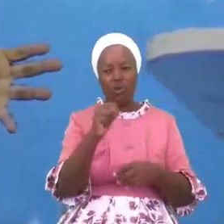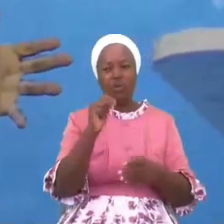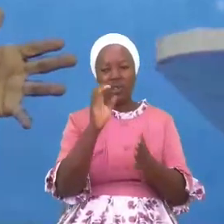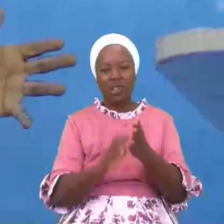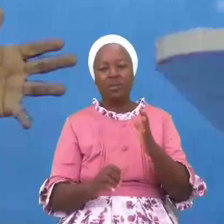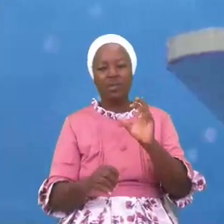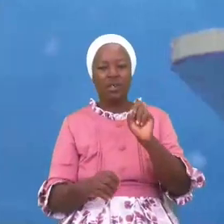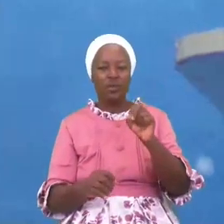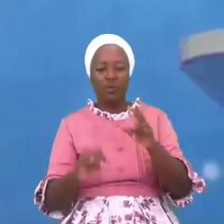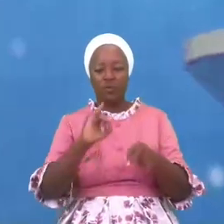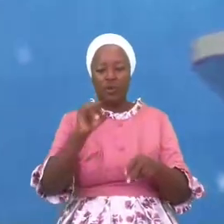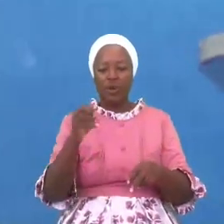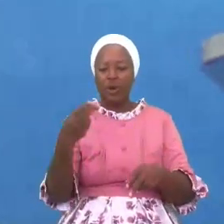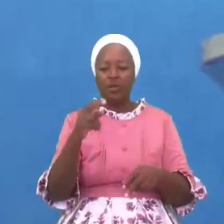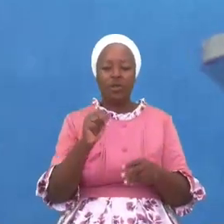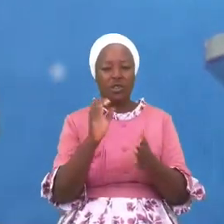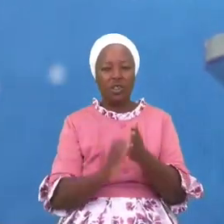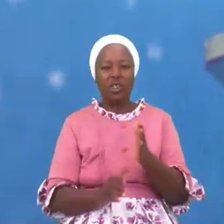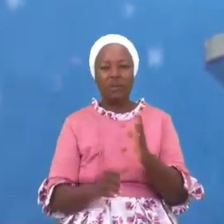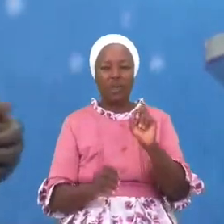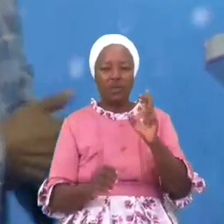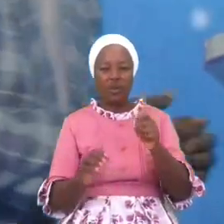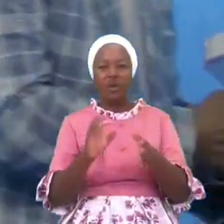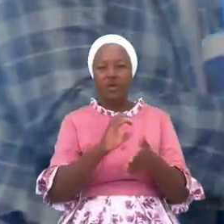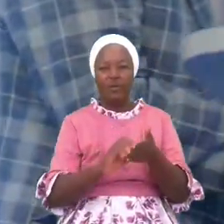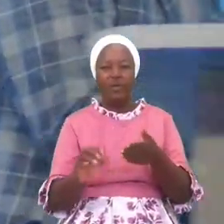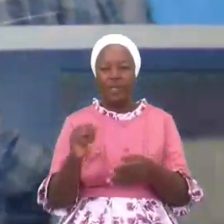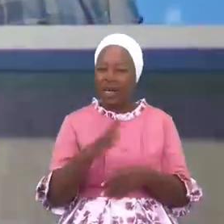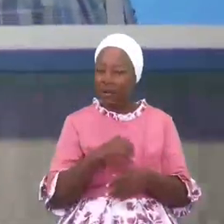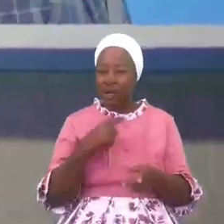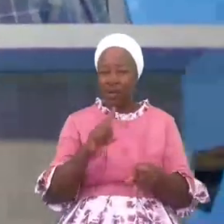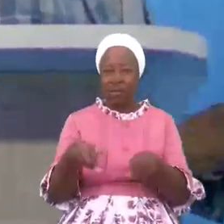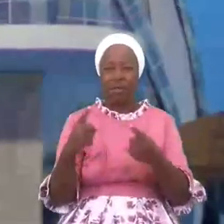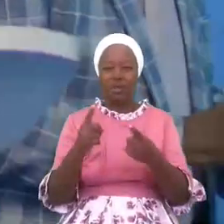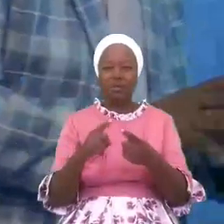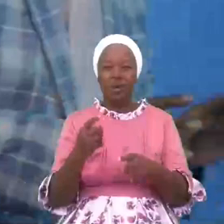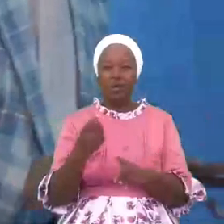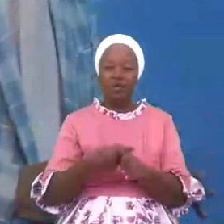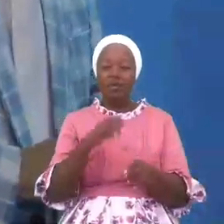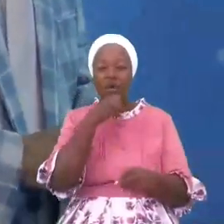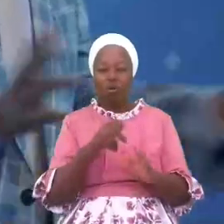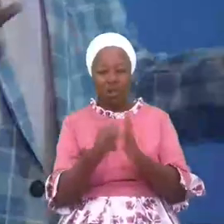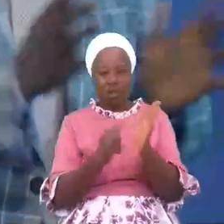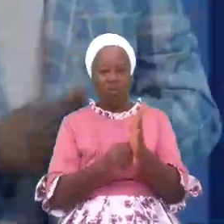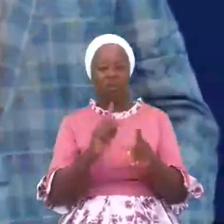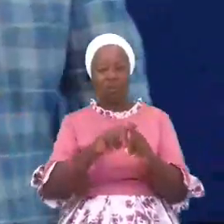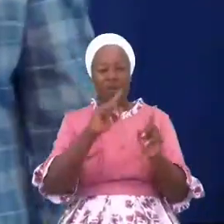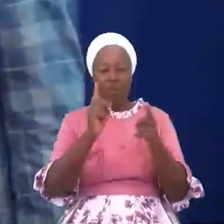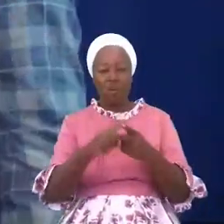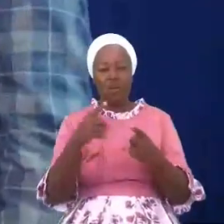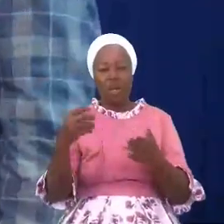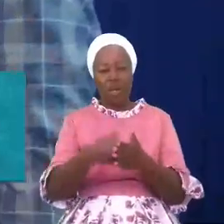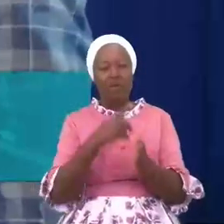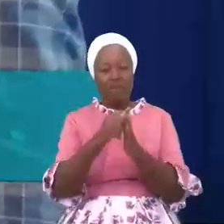12, verset. Nous passons de l'Ancien Testament et nous venons dans le Nouveau Testament. En